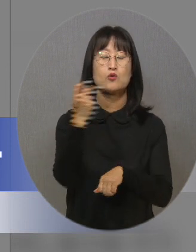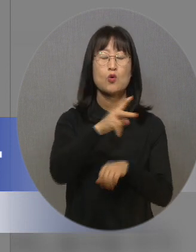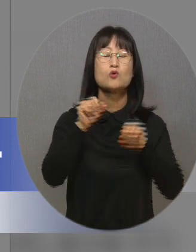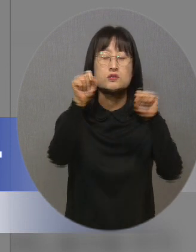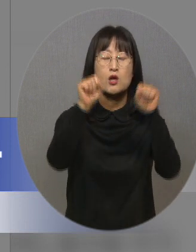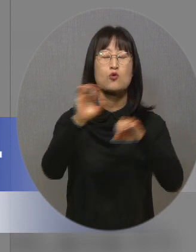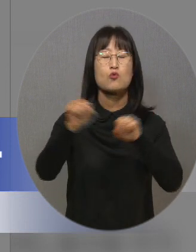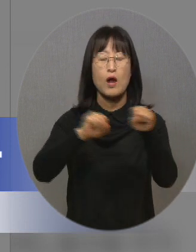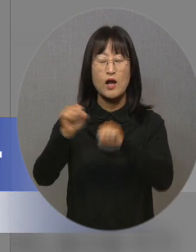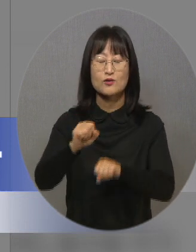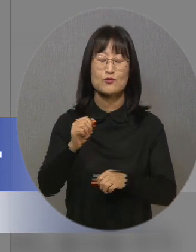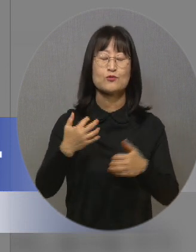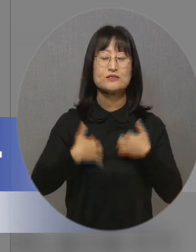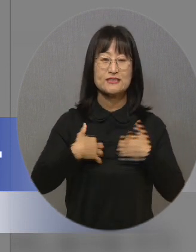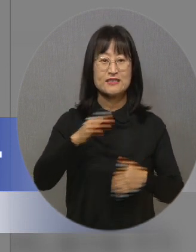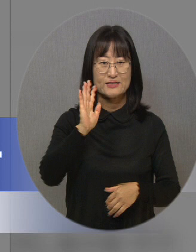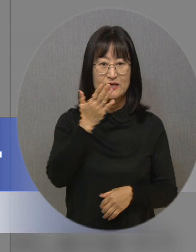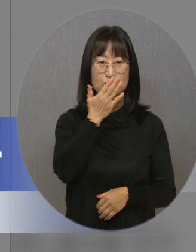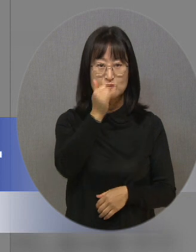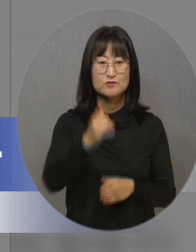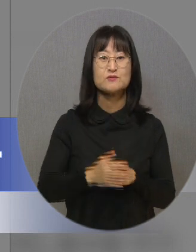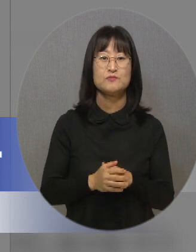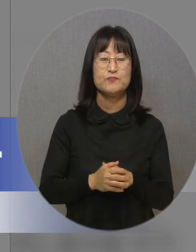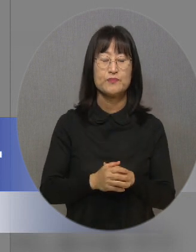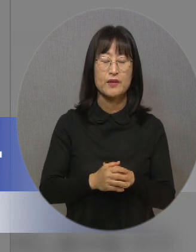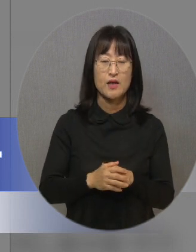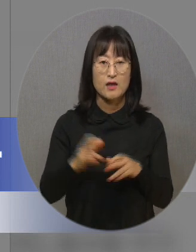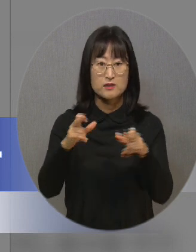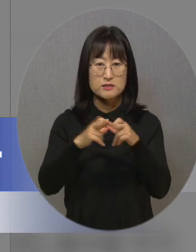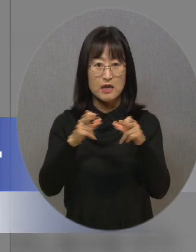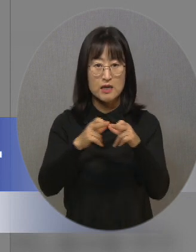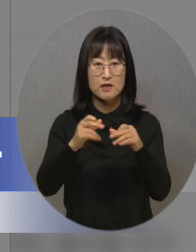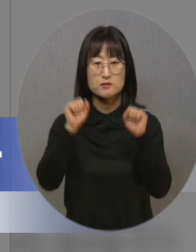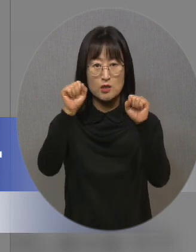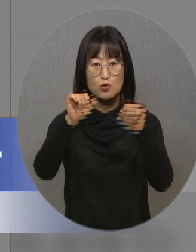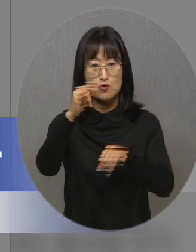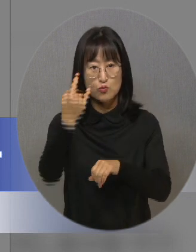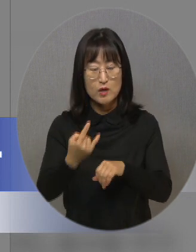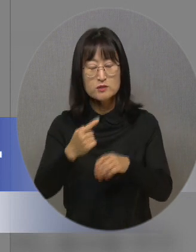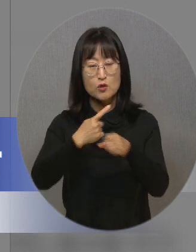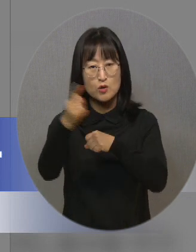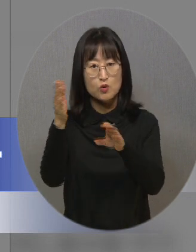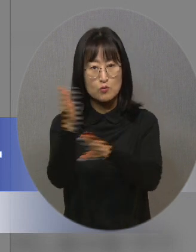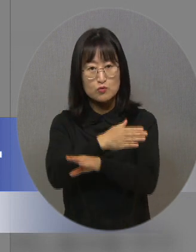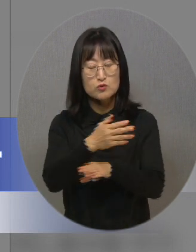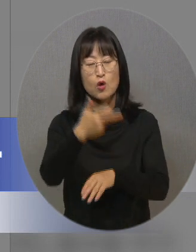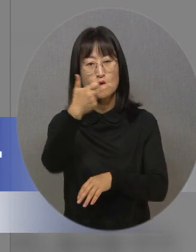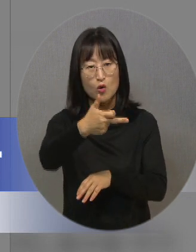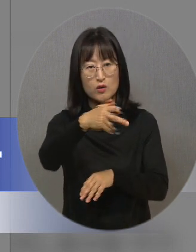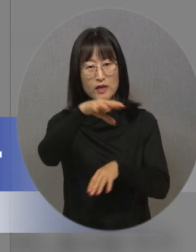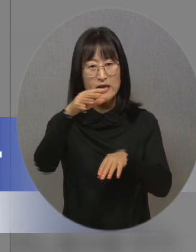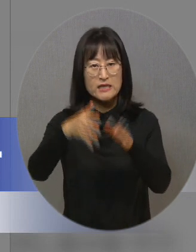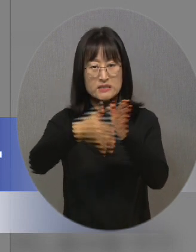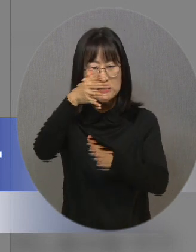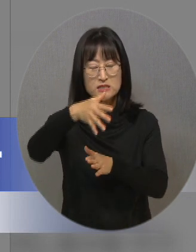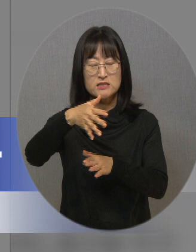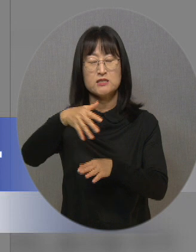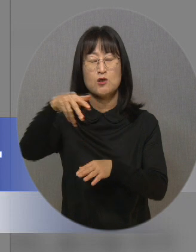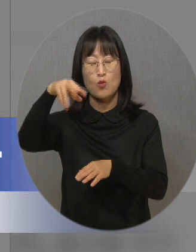체육활동을 즐길 수 있게 됐습니다. 대한장애인체육회는 내년부터 전국 17개 시도 모두에서 이